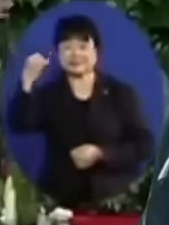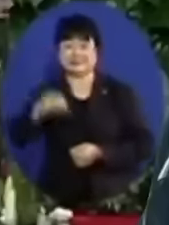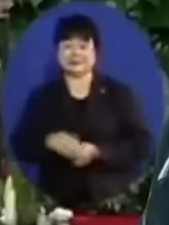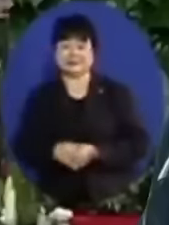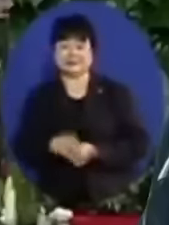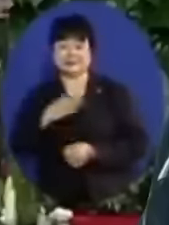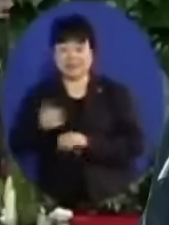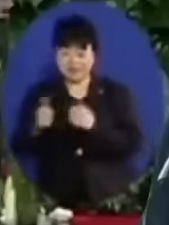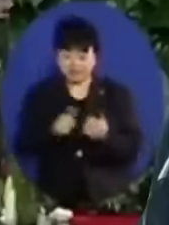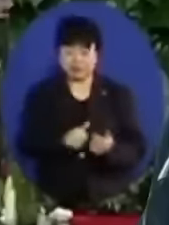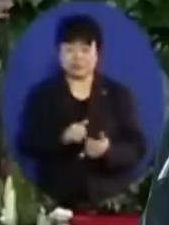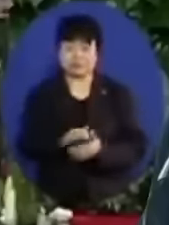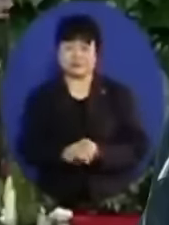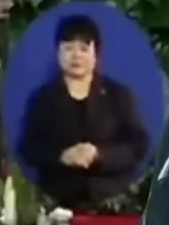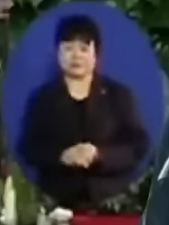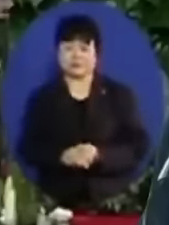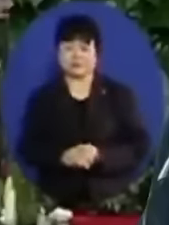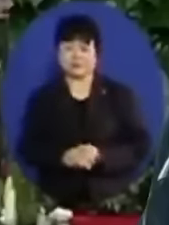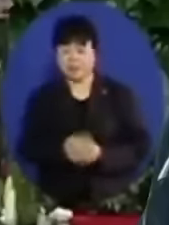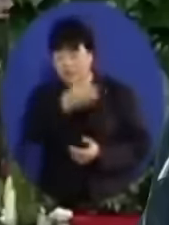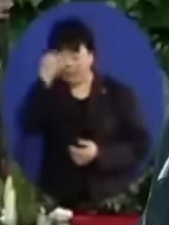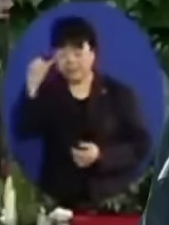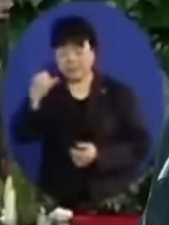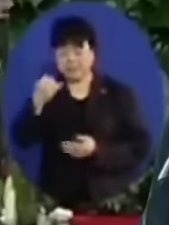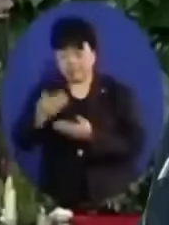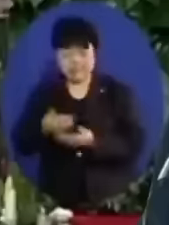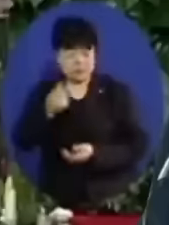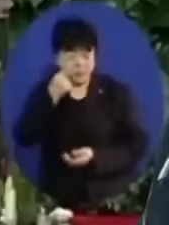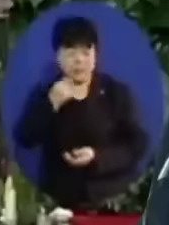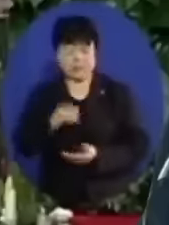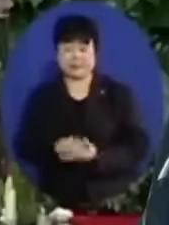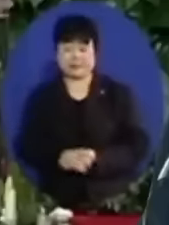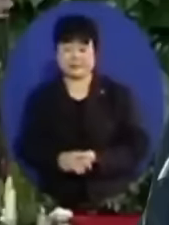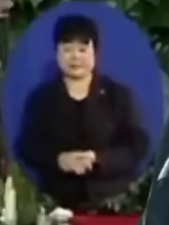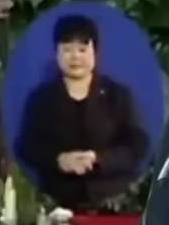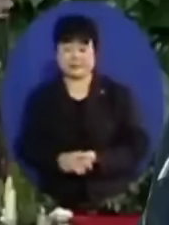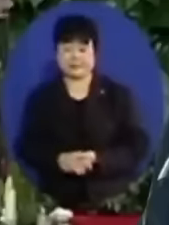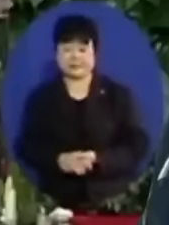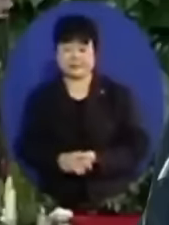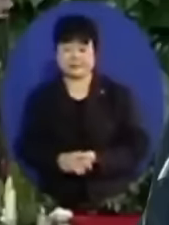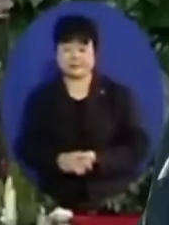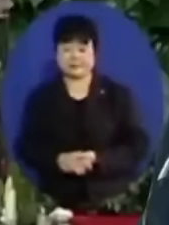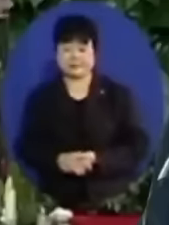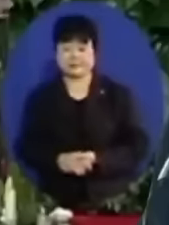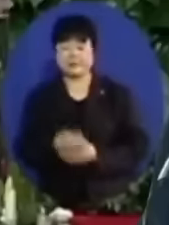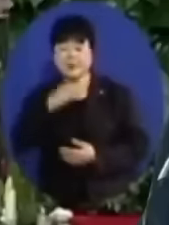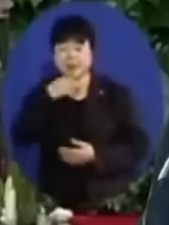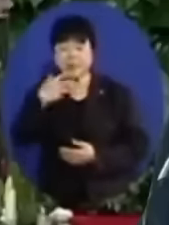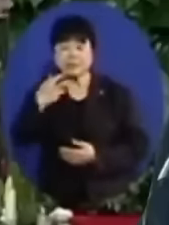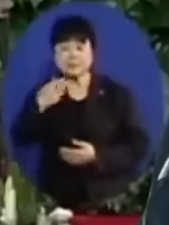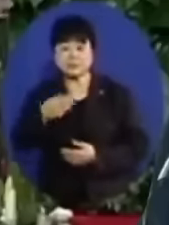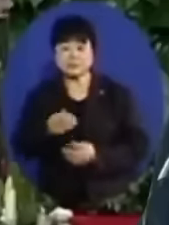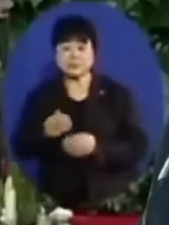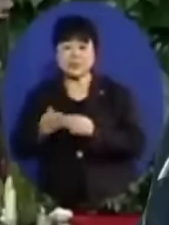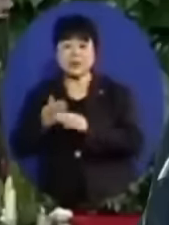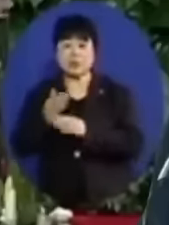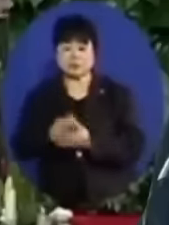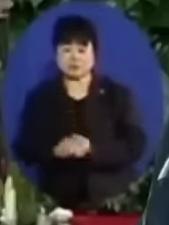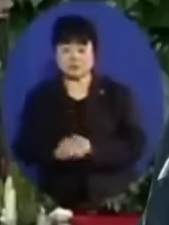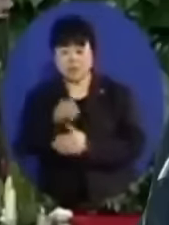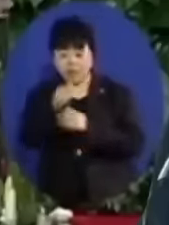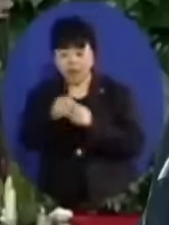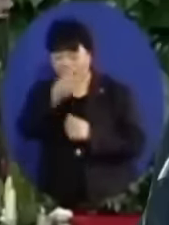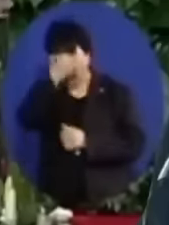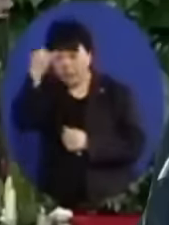내가 죽었으면 죽었지 이 노그릇 노젓갈 노숟갈 못 받겠습니다. 80이 넘어 자수신